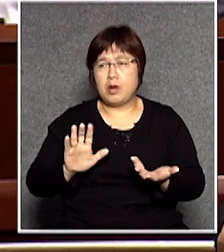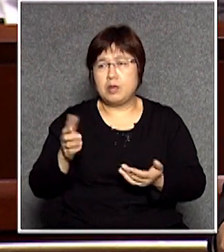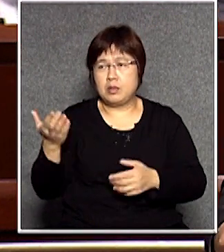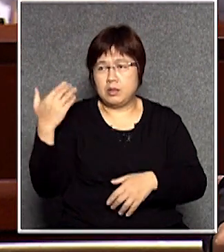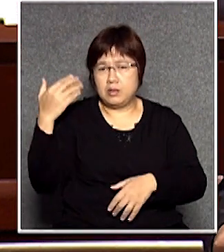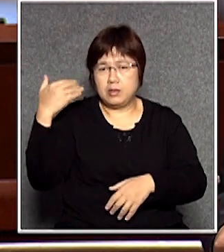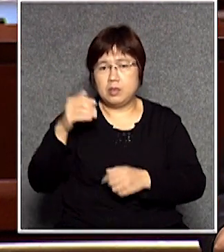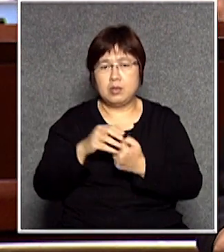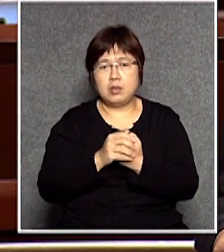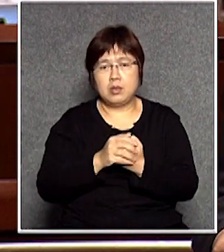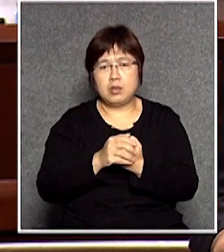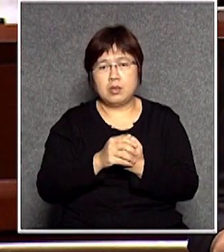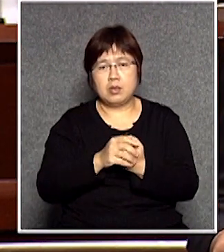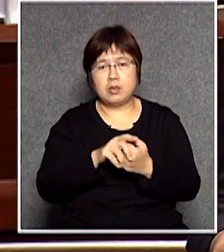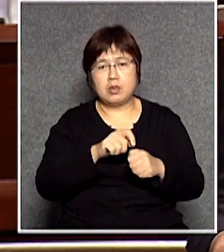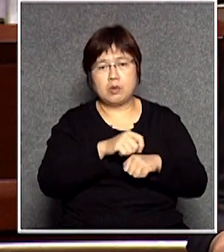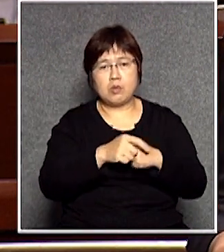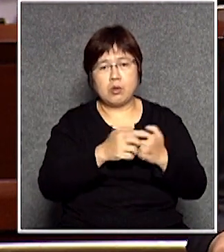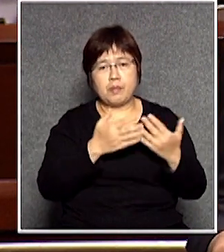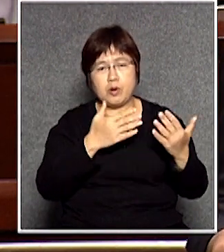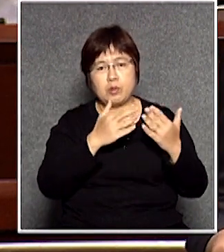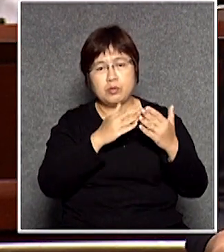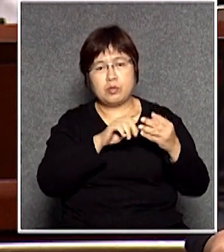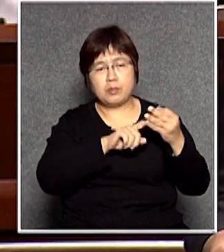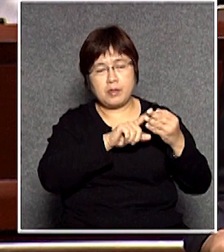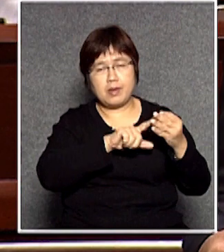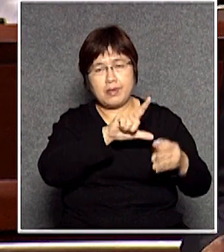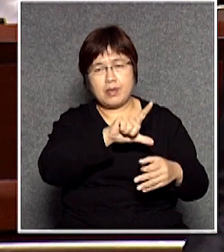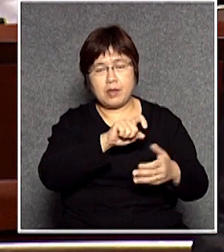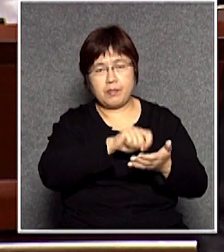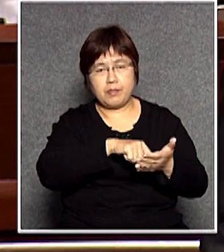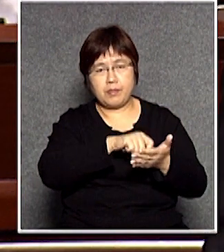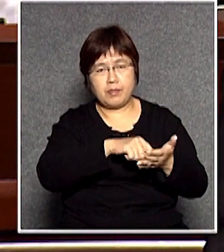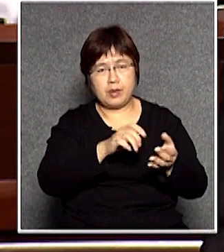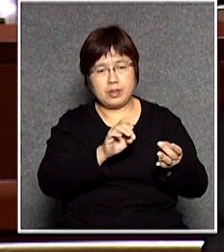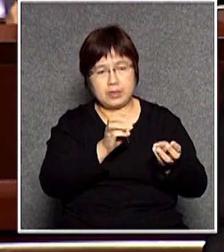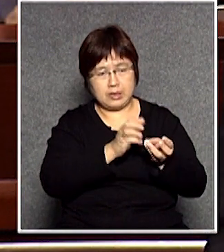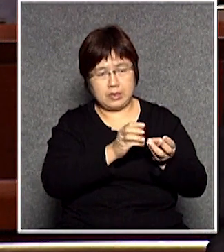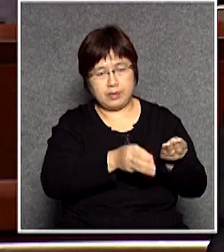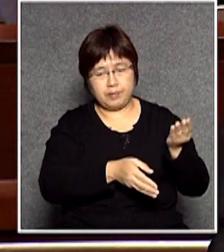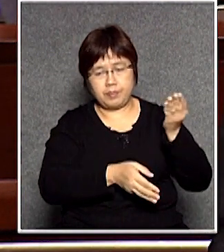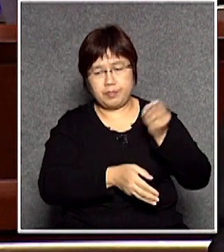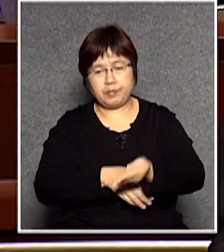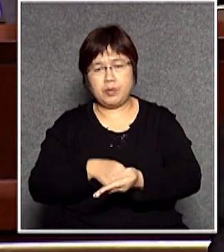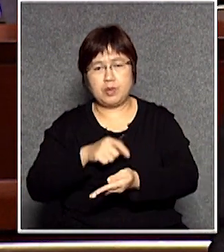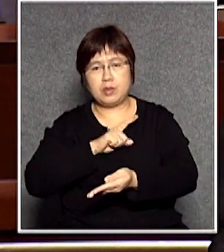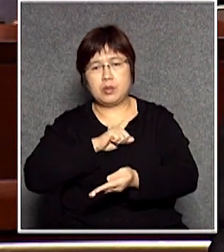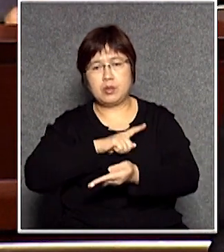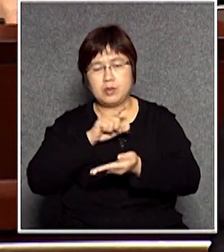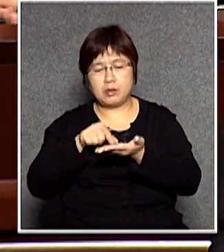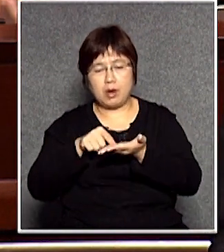實呢，就是國務院總理李鵬的辦公室就給了一些資料他，於是乎他又再說了